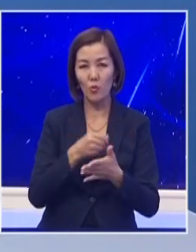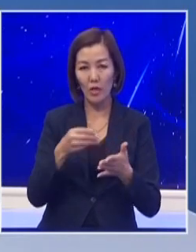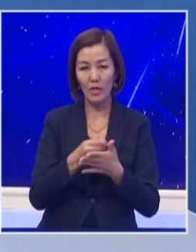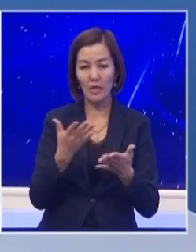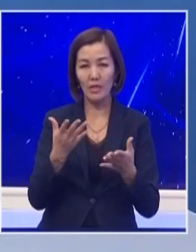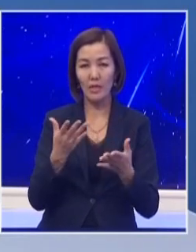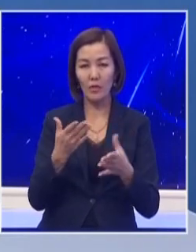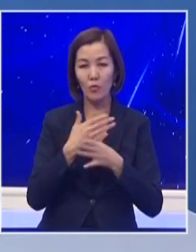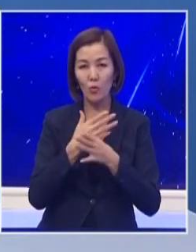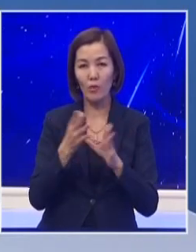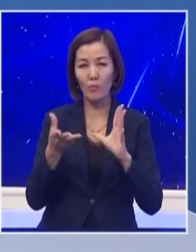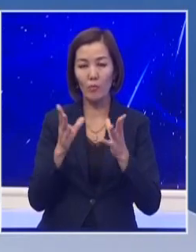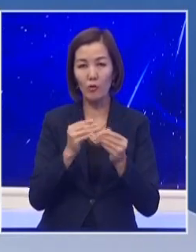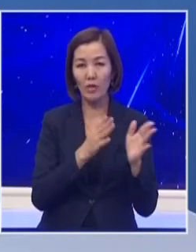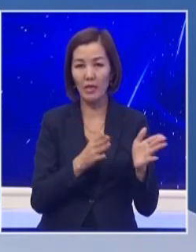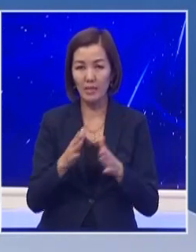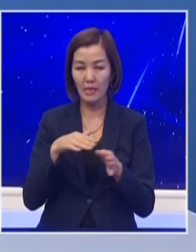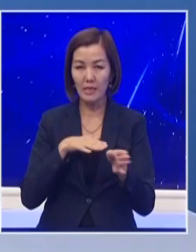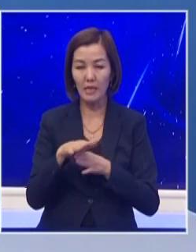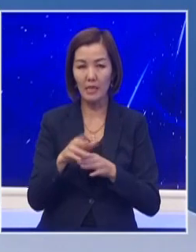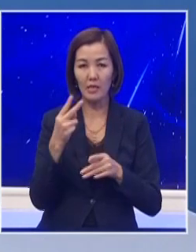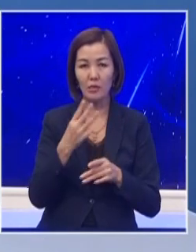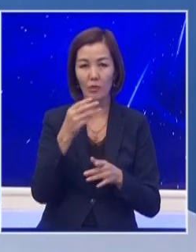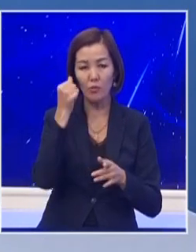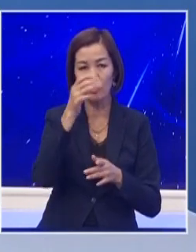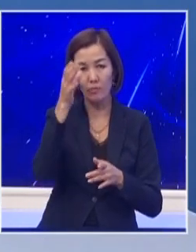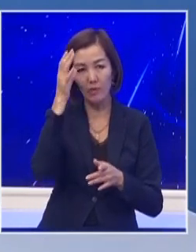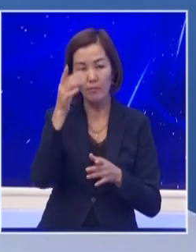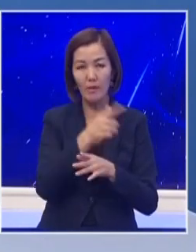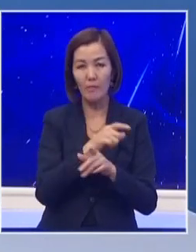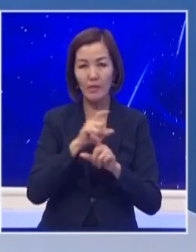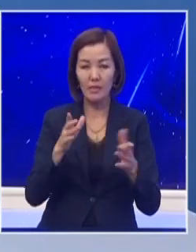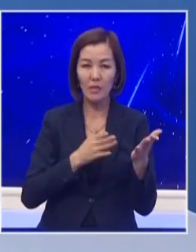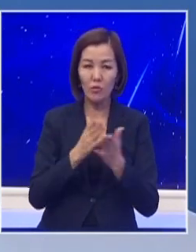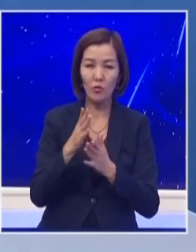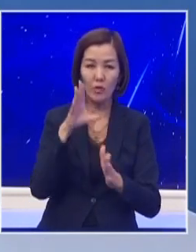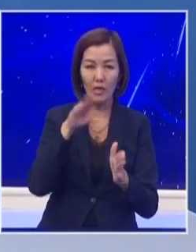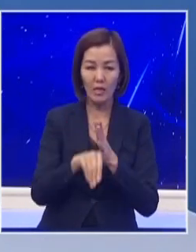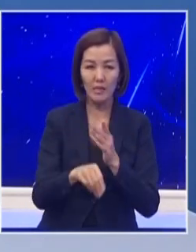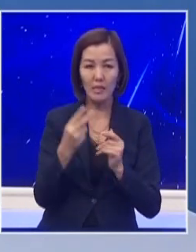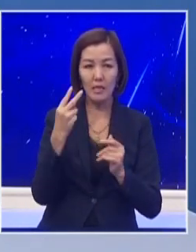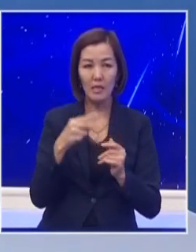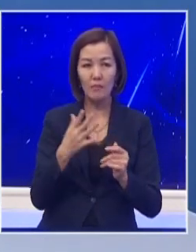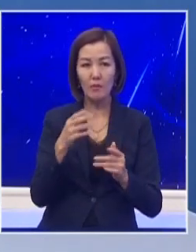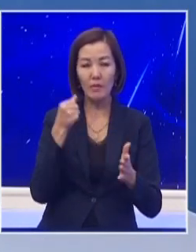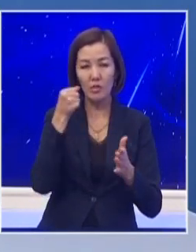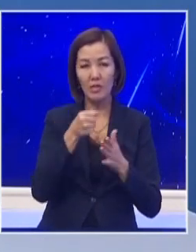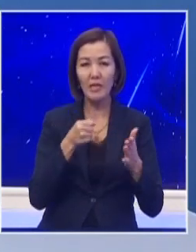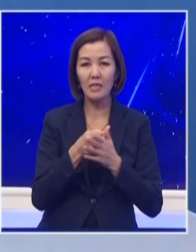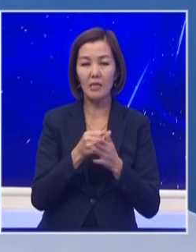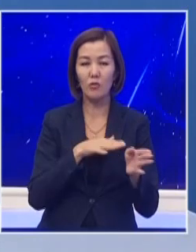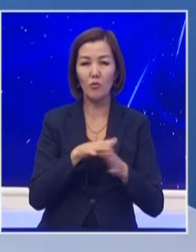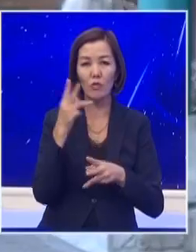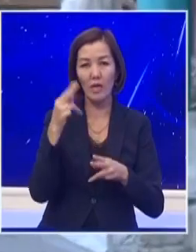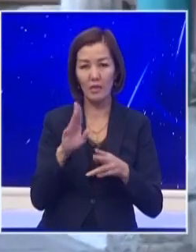Бұл енді кезең-кезеңмен жүреді. 24-ші жылы білім саласы мен медицина саласы толықтай енгізілетін болды. 25-ші жылы барлық осы кепілдемелер толықтай